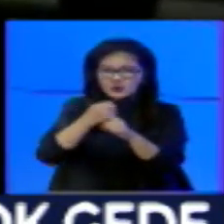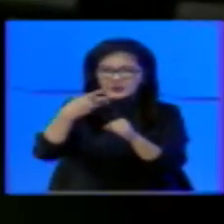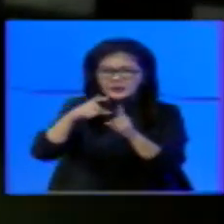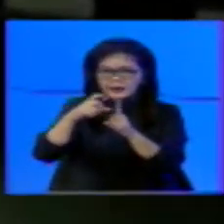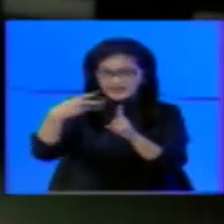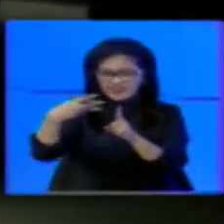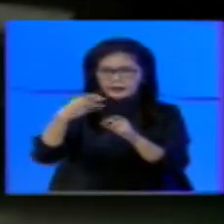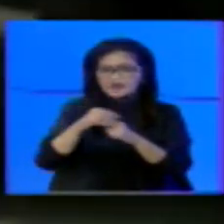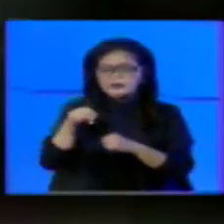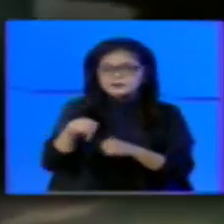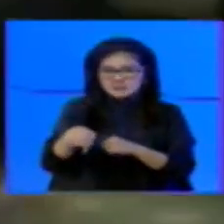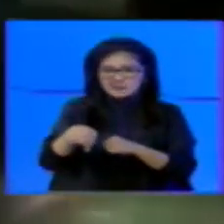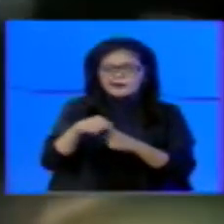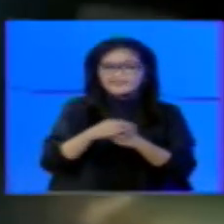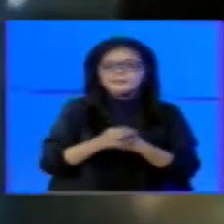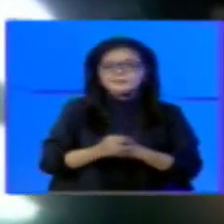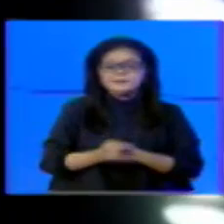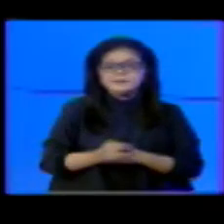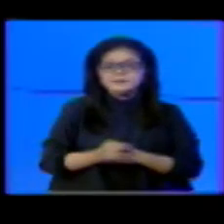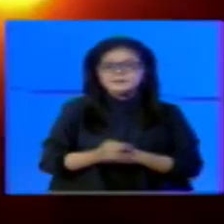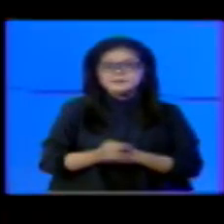Hai jadi Tangerang Banten khas negara anews melaporkan